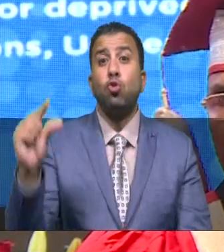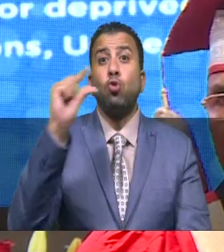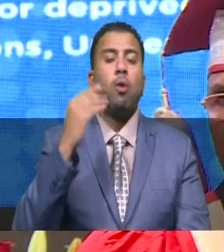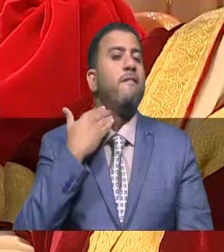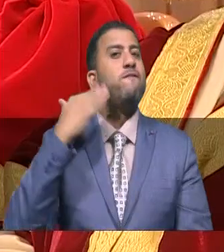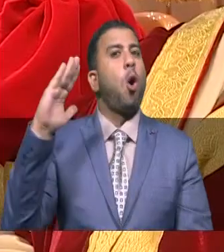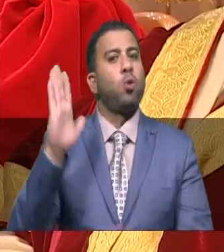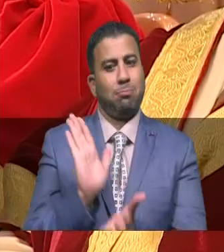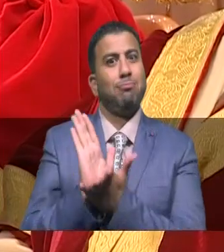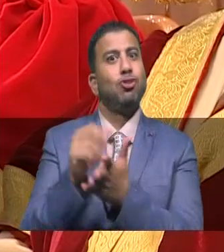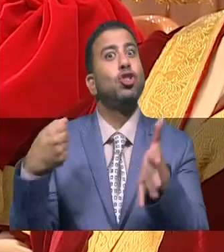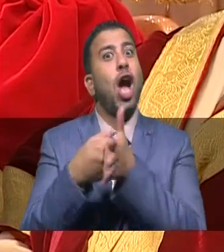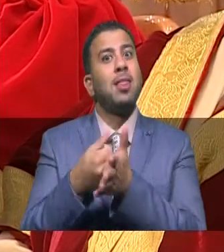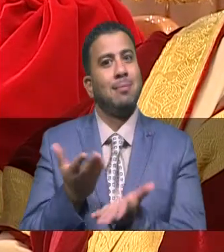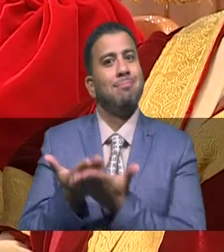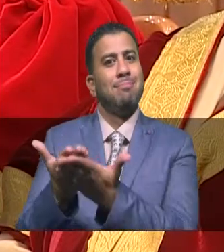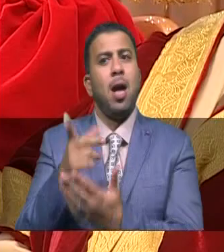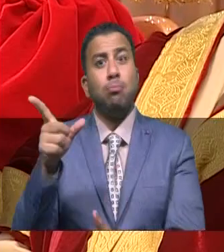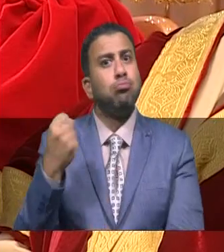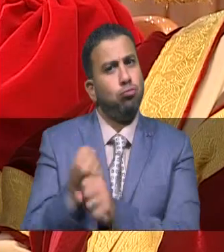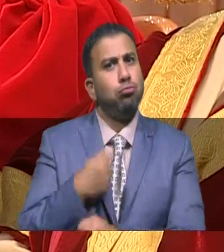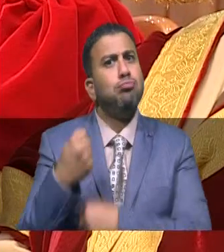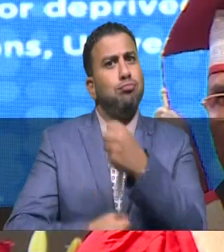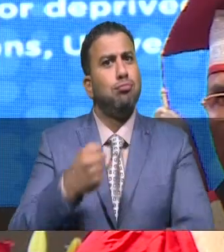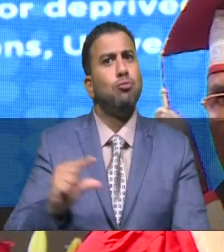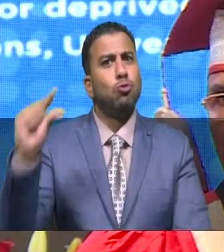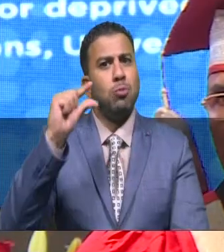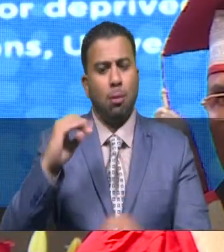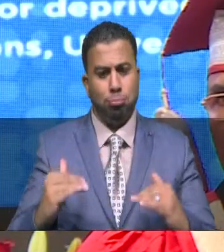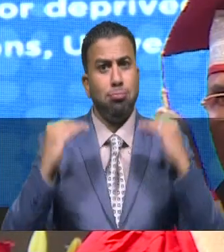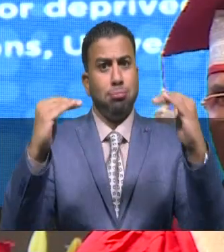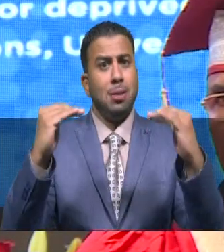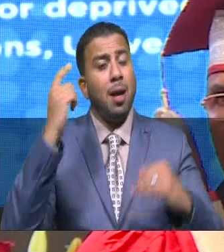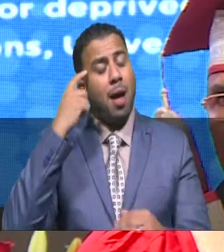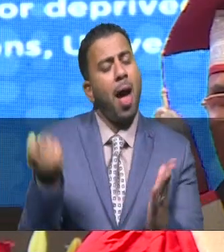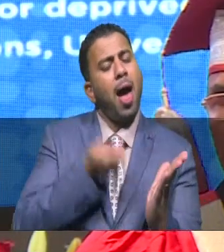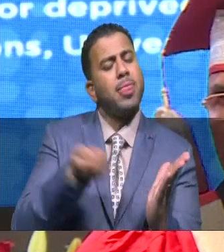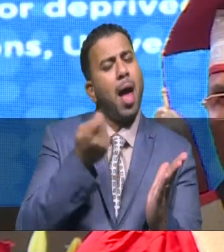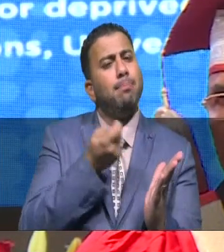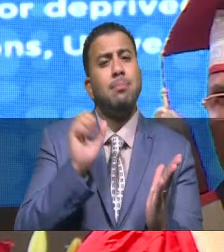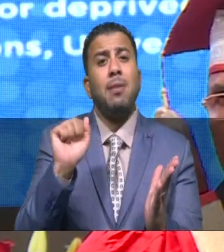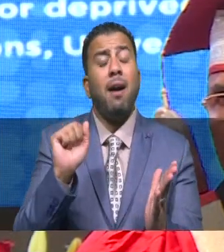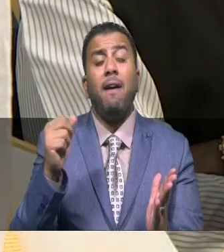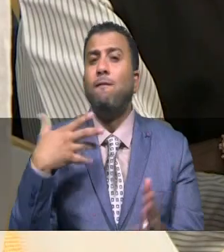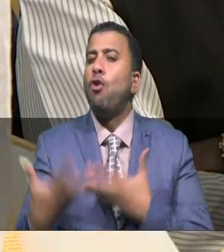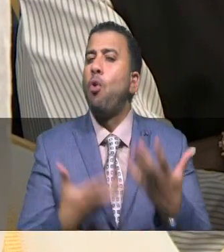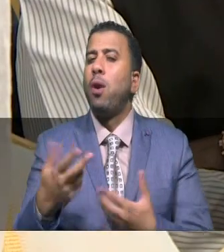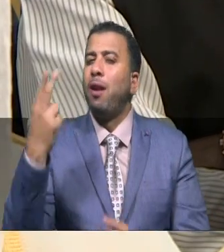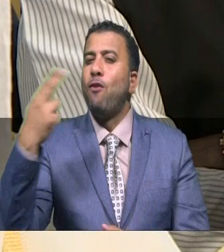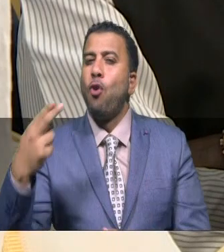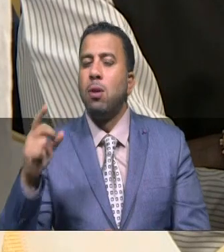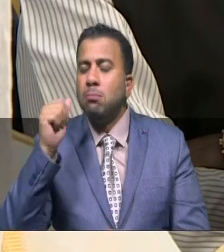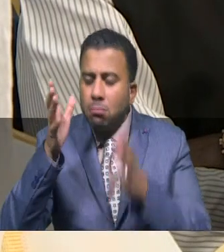الفخريه نظرا للدور سموه البارز والجوهري في النهوض بالثقافه والاداب والفنون الى جانب انشغاله